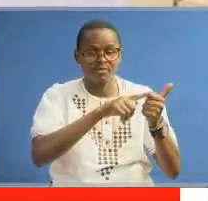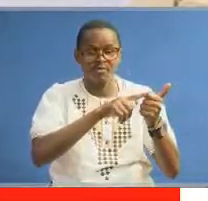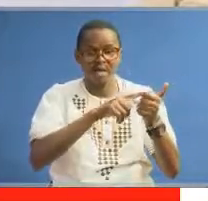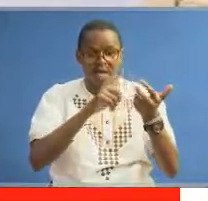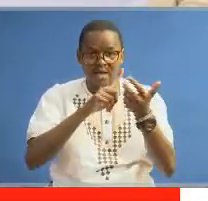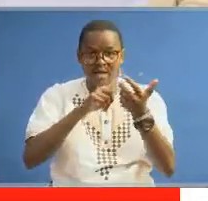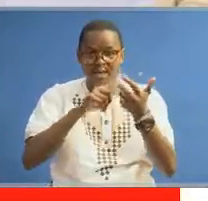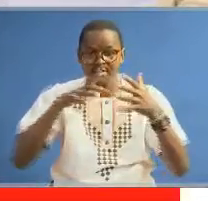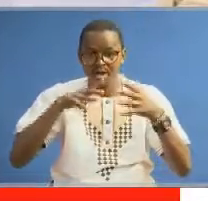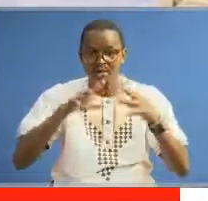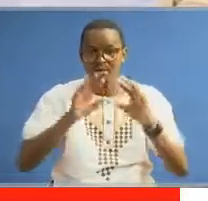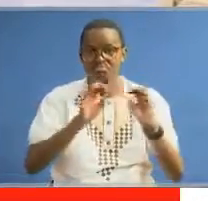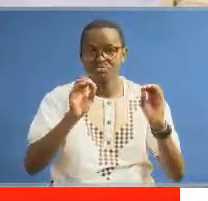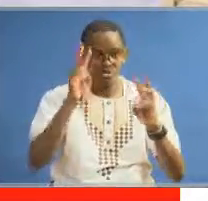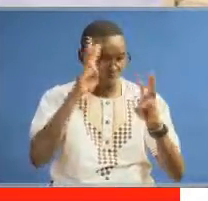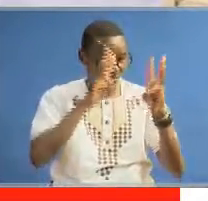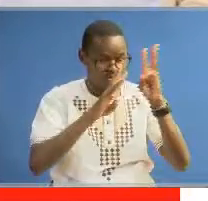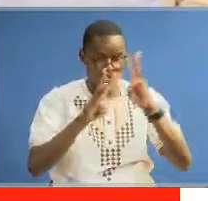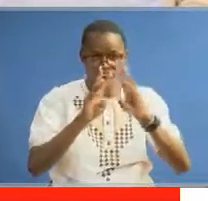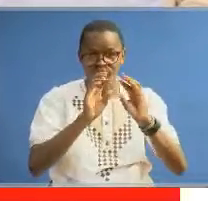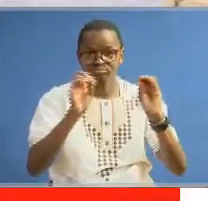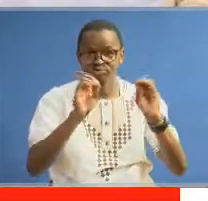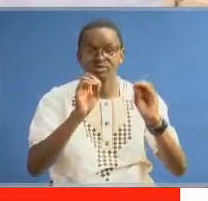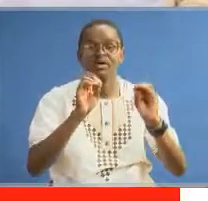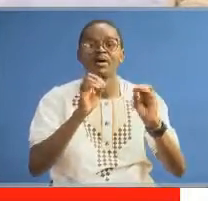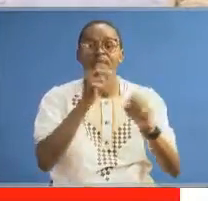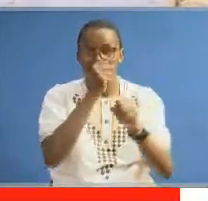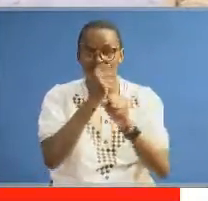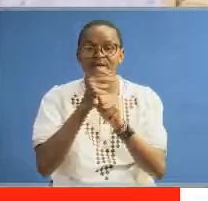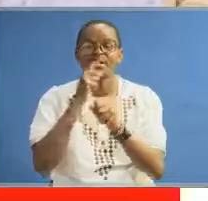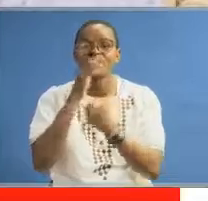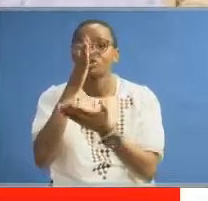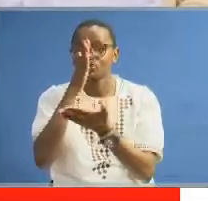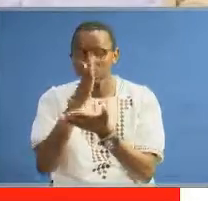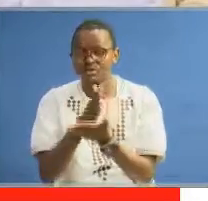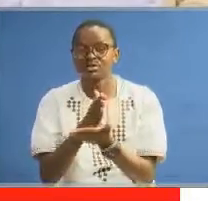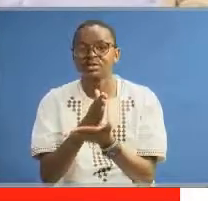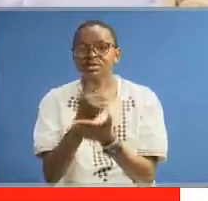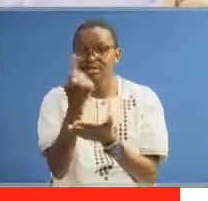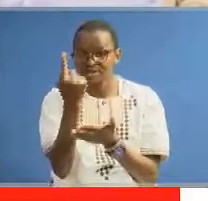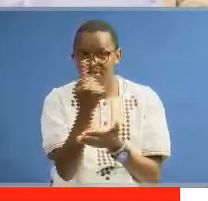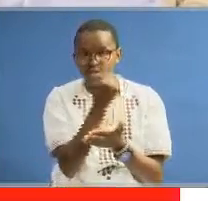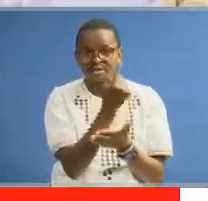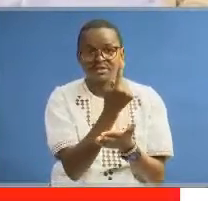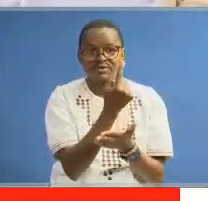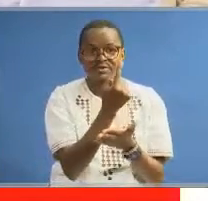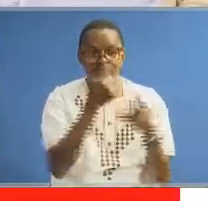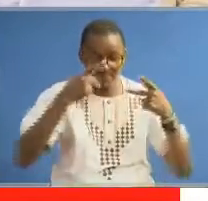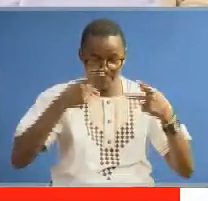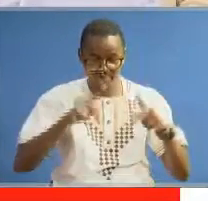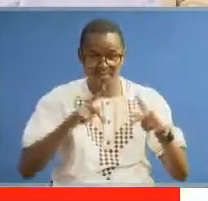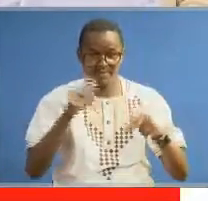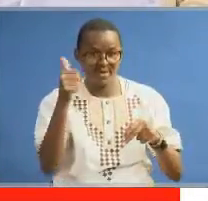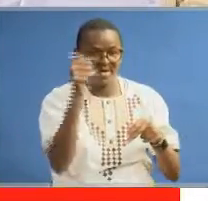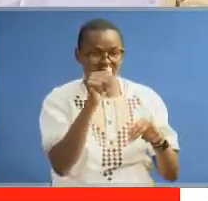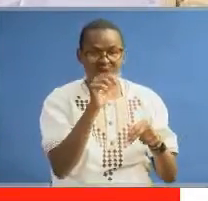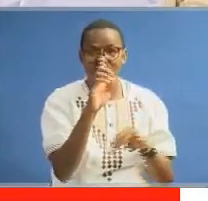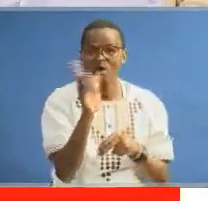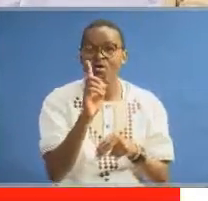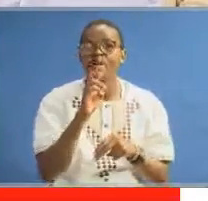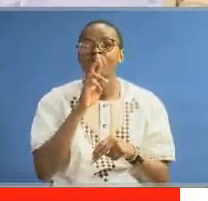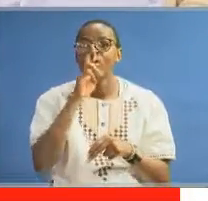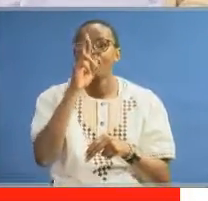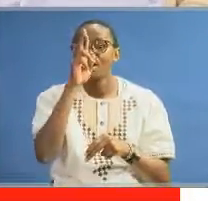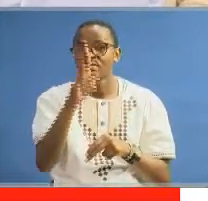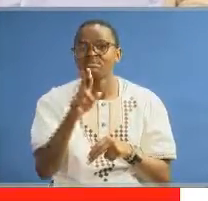hii, wasitie wasiwasi. Tutahakikisha ya kwamba kila Mkenya mahali popote